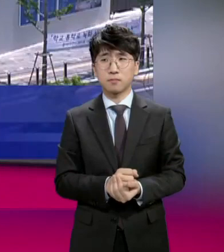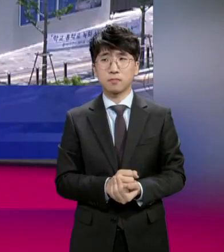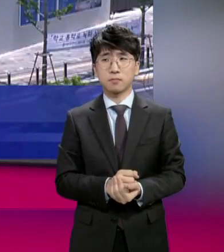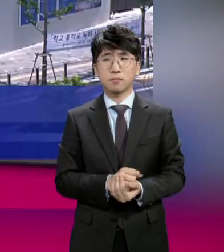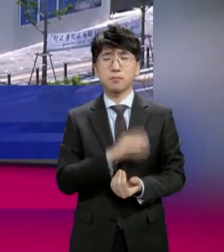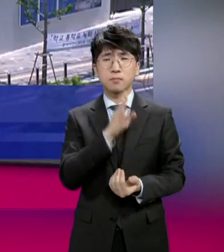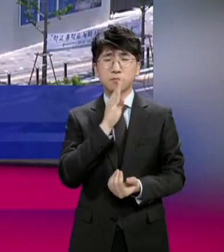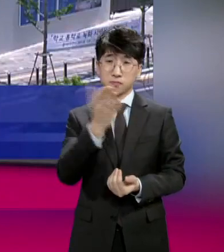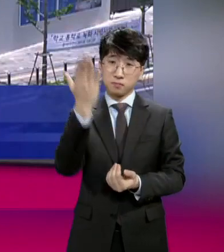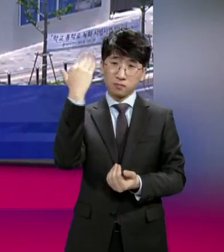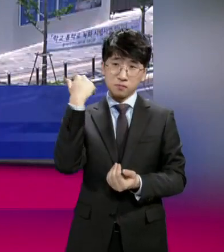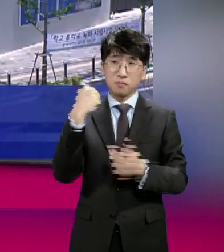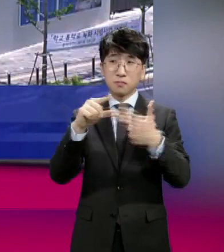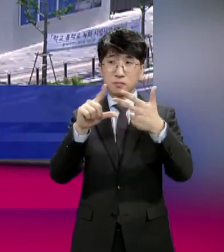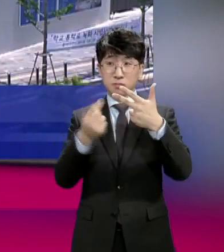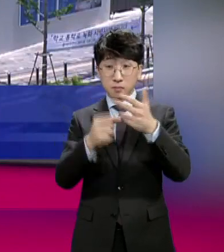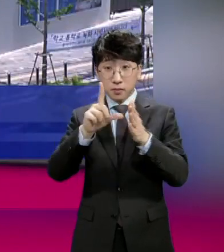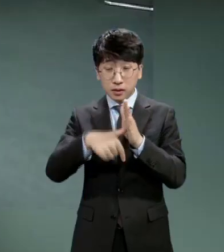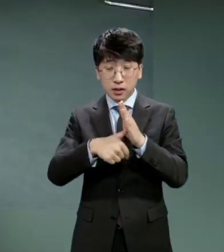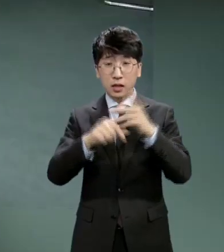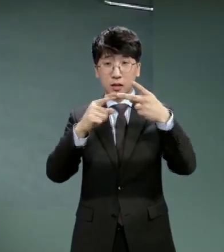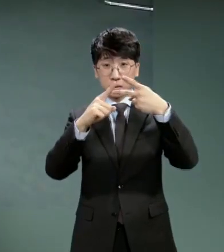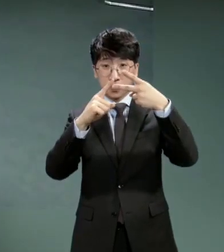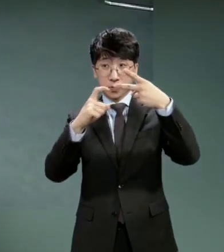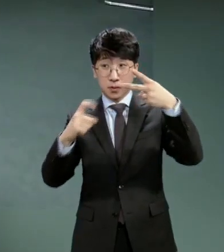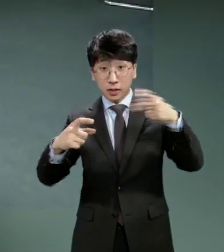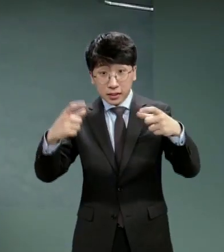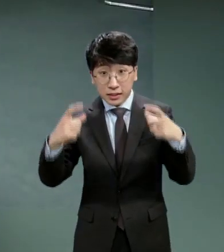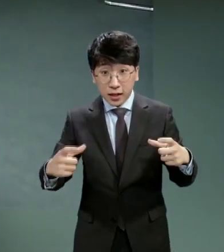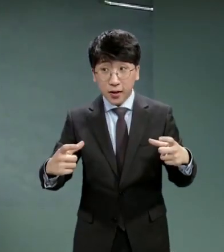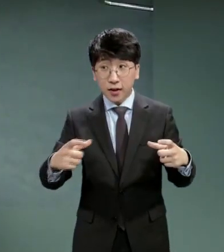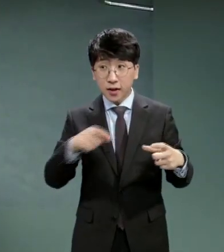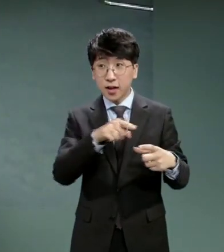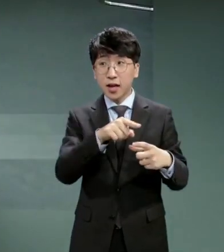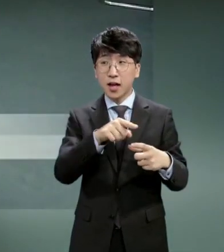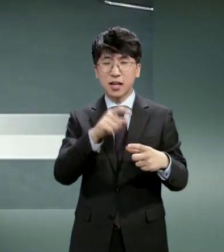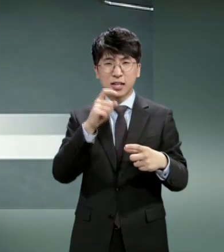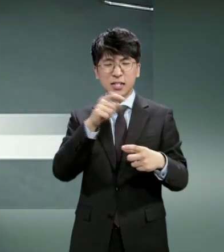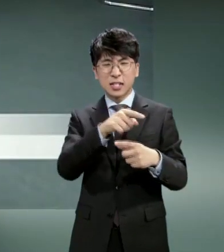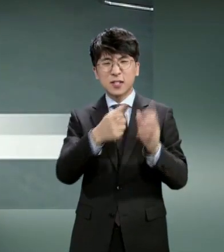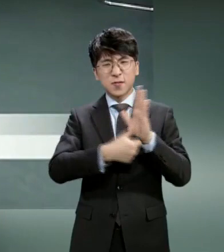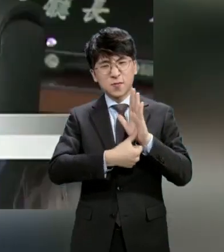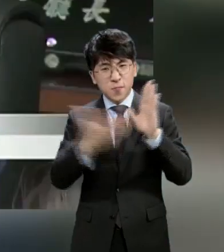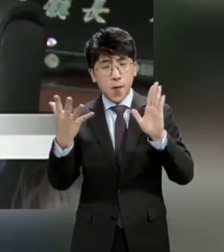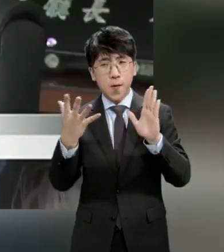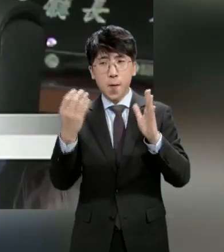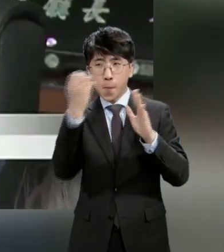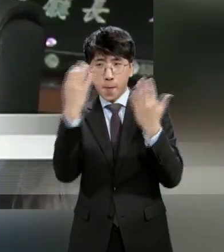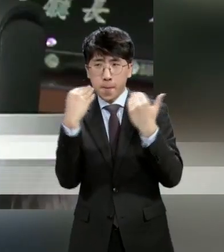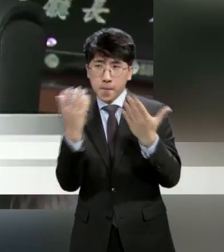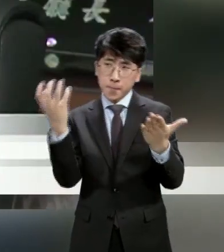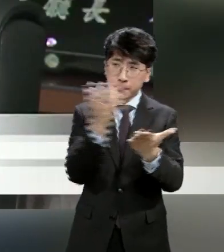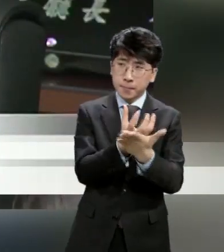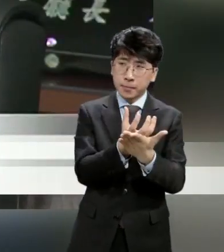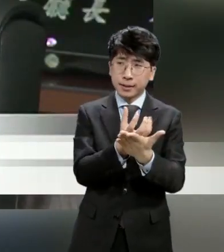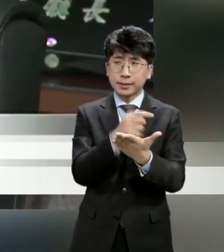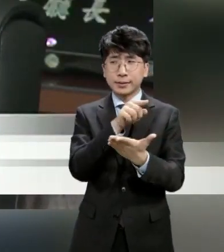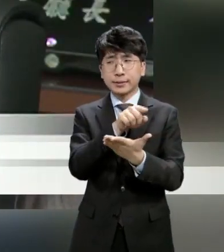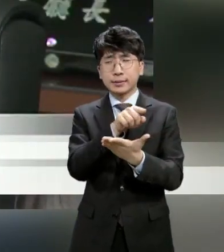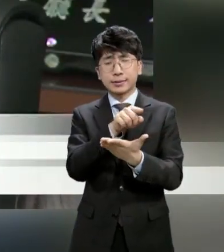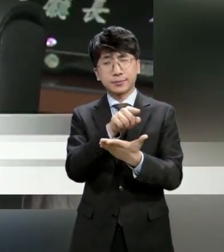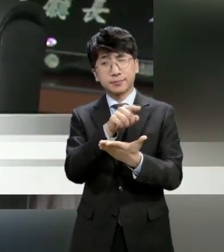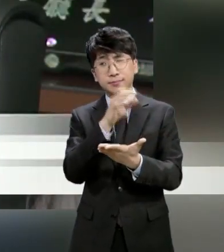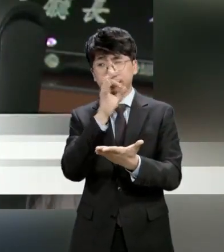것은 지난 7월. 동대문구가 사실상 명문고 유치를 중단하고 서울시와 학교 부지 내 주민